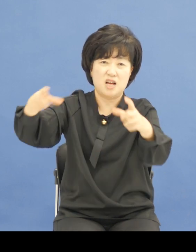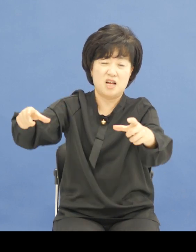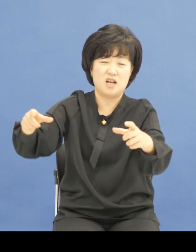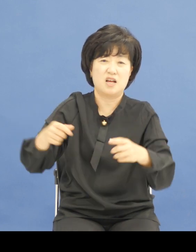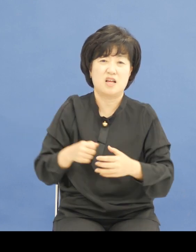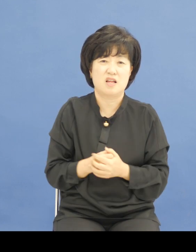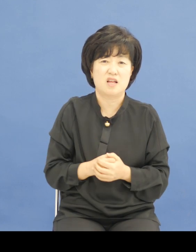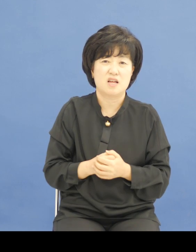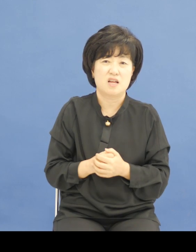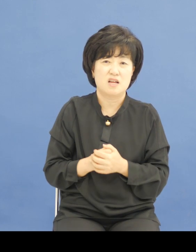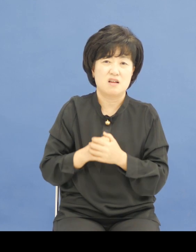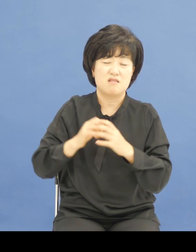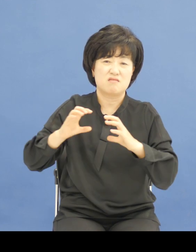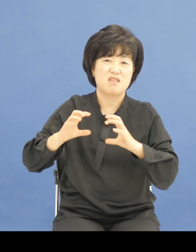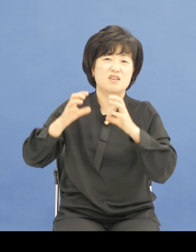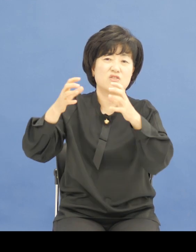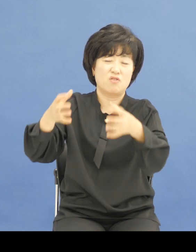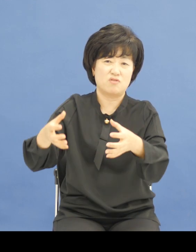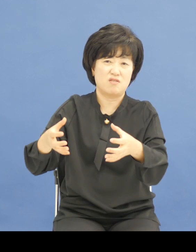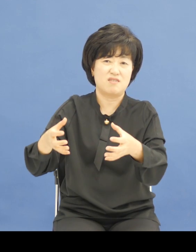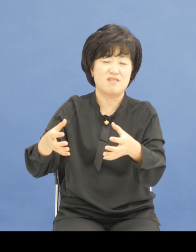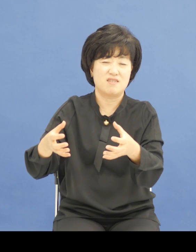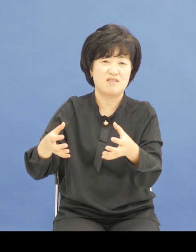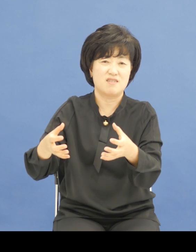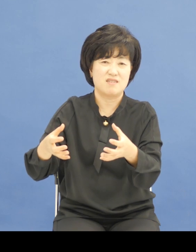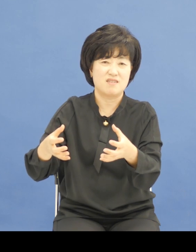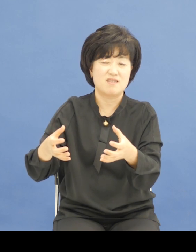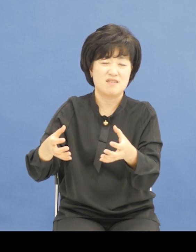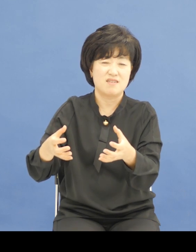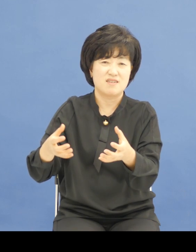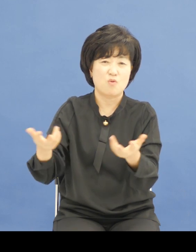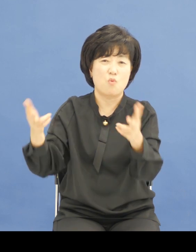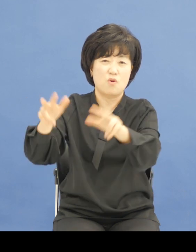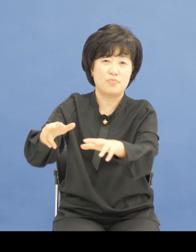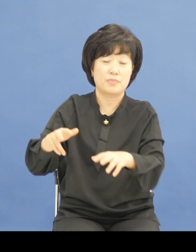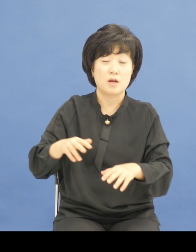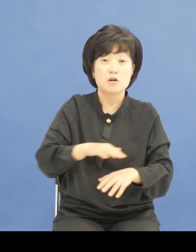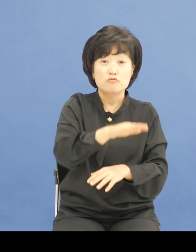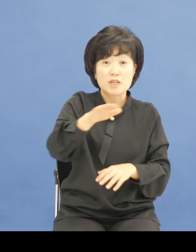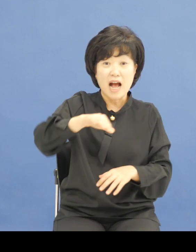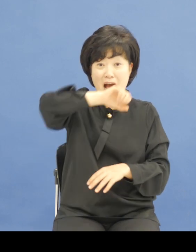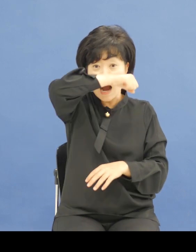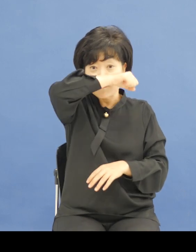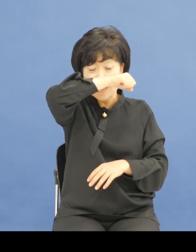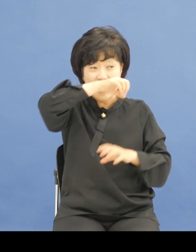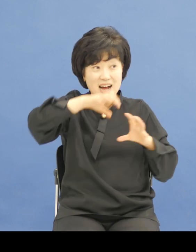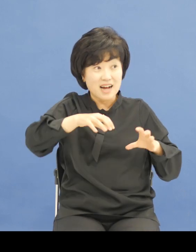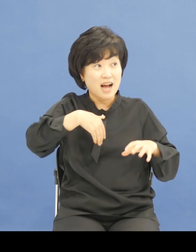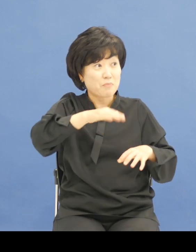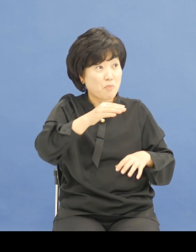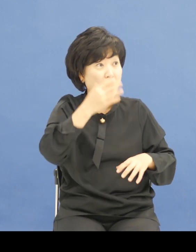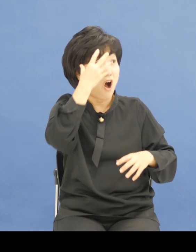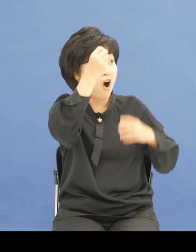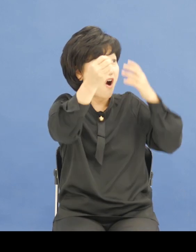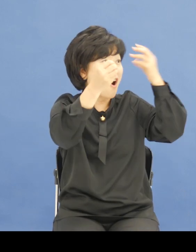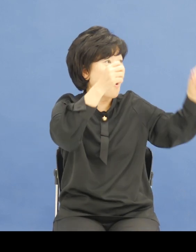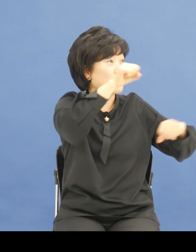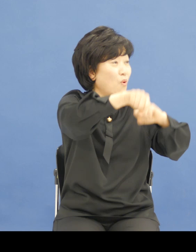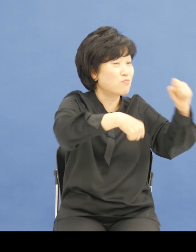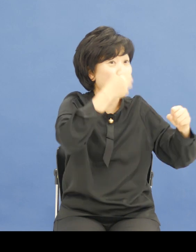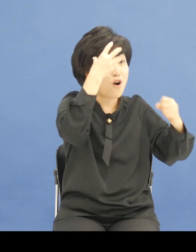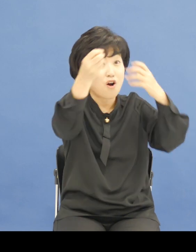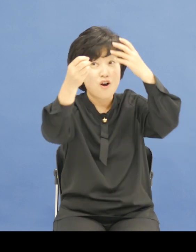이름이 굉장히 부티나잖아요. 그러니까 아무 곳에나 있진 않을 것 같아요. 이제 우리는 아프리카 하면은 짐승을 막 어디서나 보고 이럴 줄 아는데